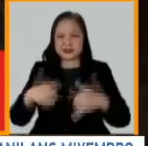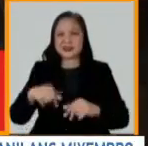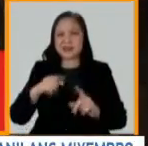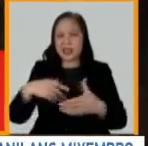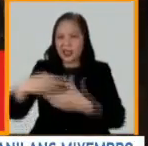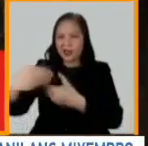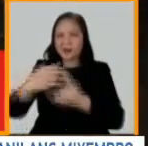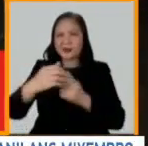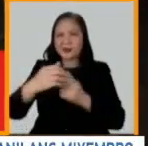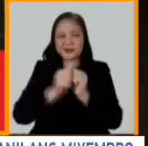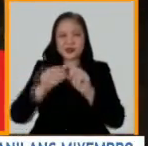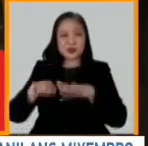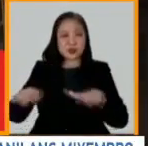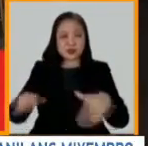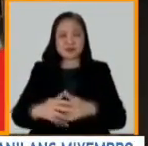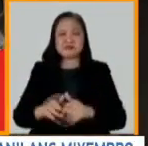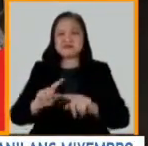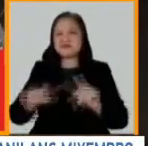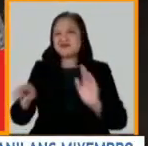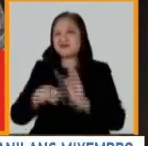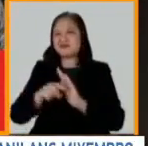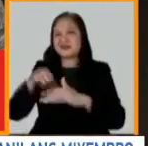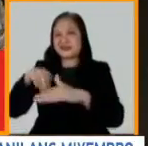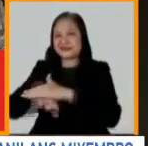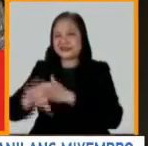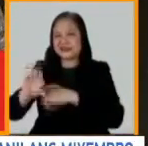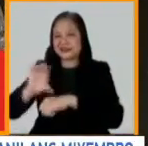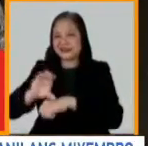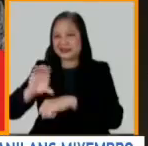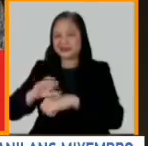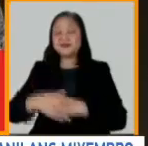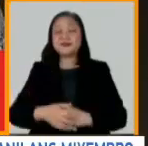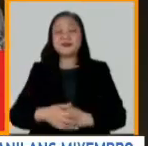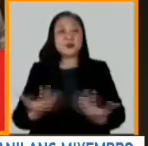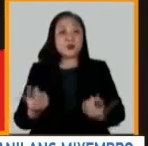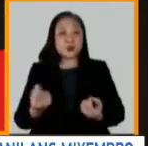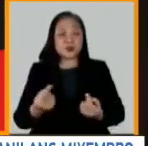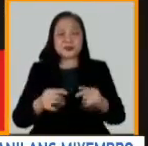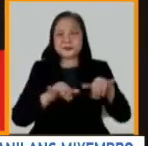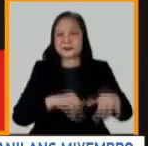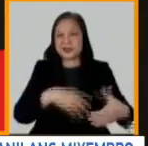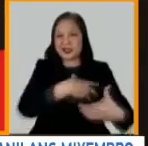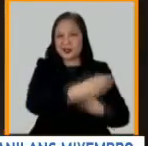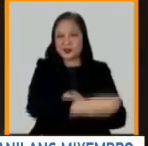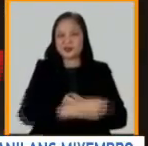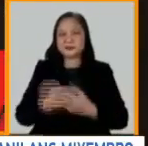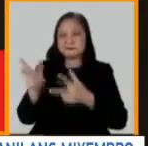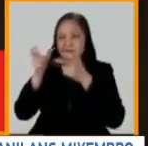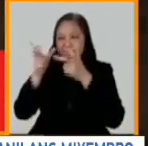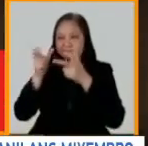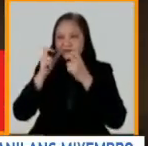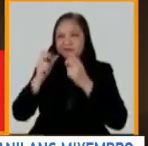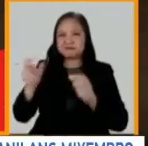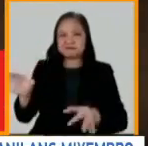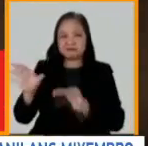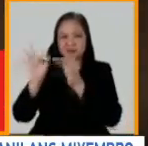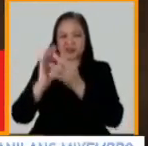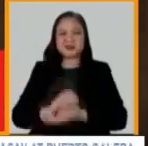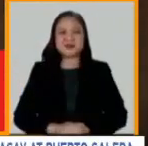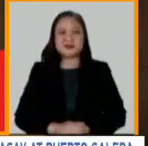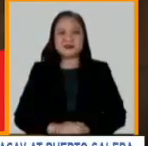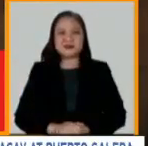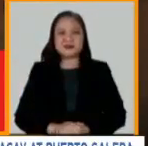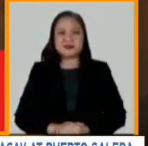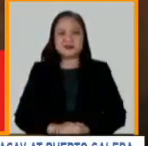bawal pa rin sila sa loob ng simbahan, kaya dito na lang muna sila nakinig ng misa sa labas. Sana makakan na mas lumuwag pa